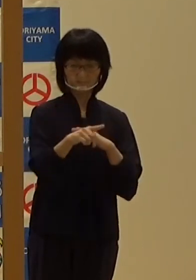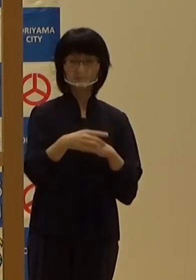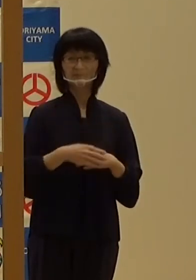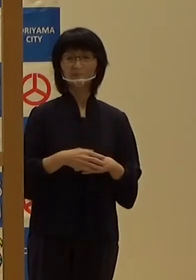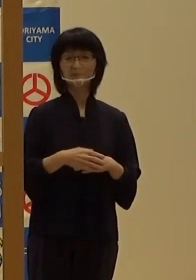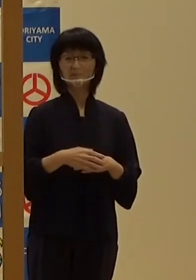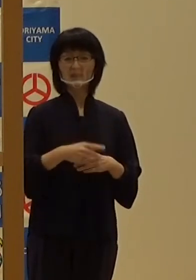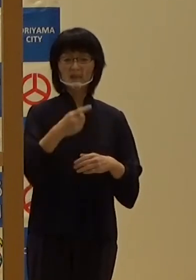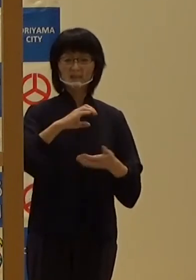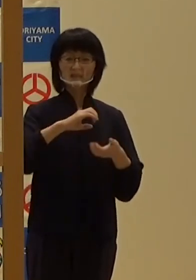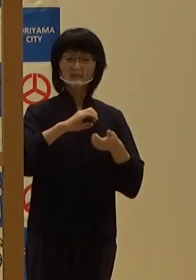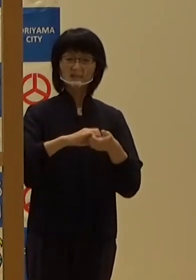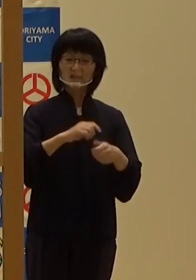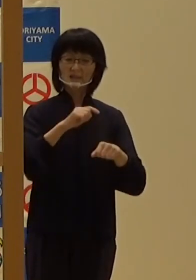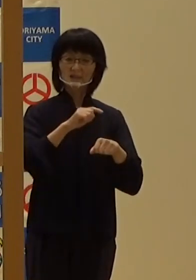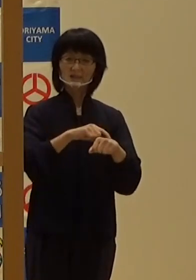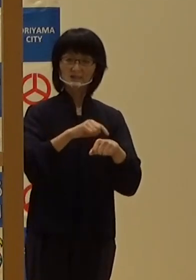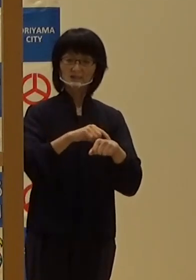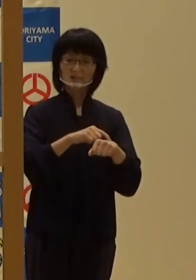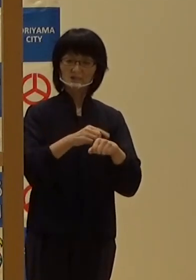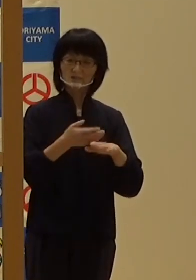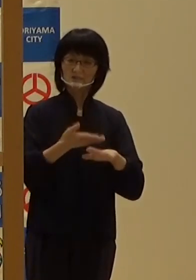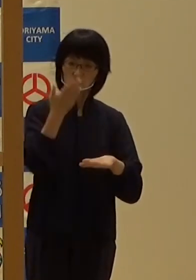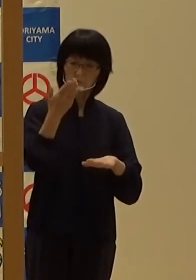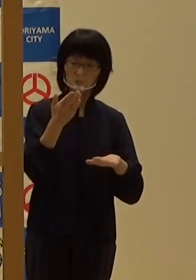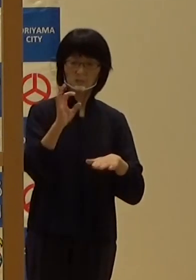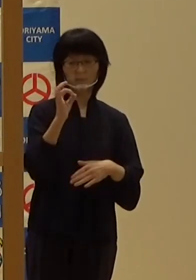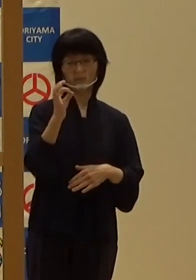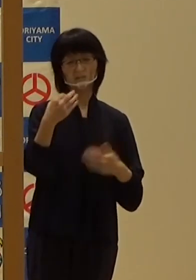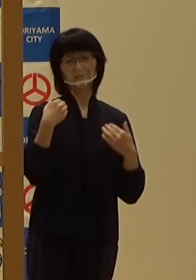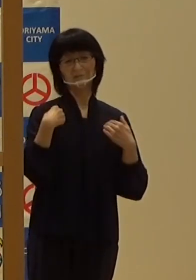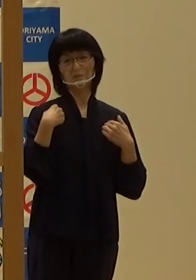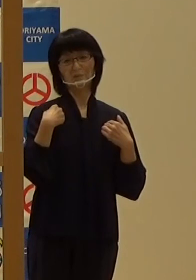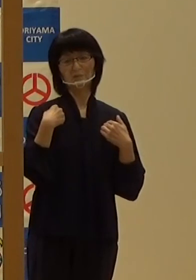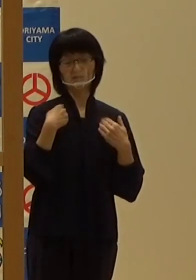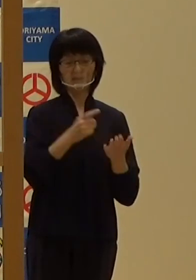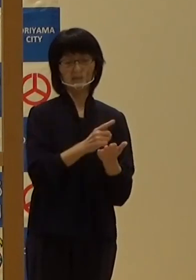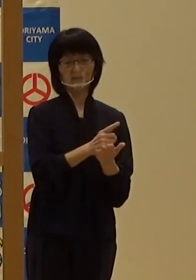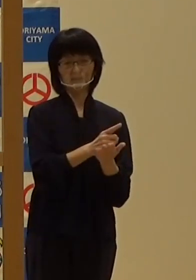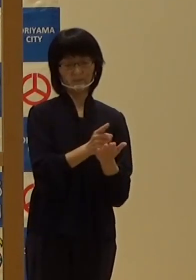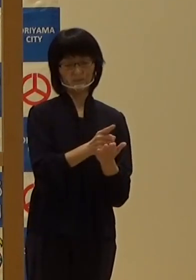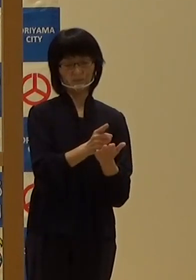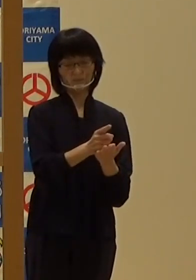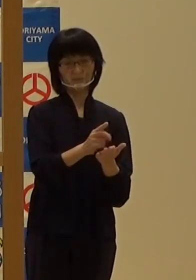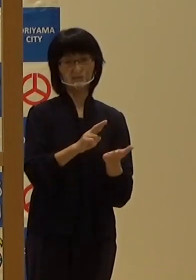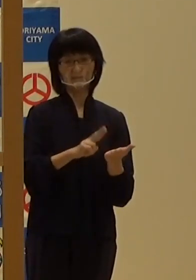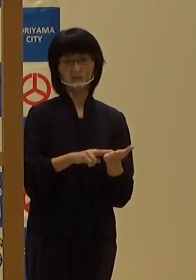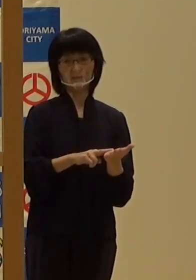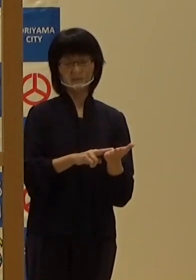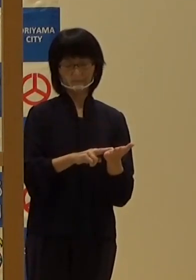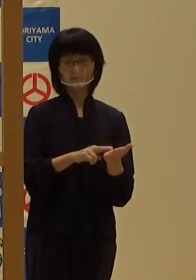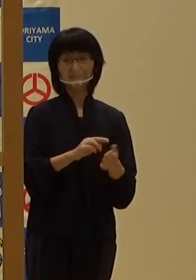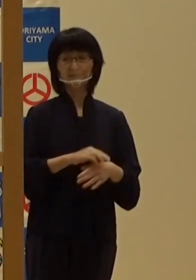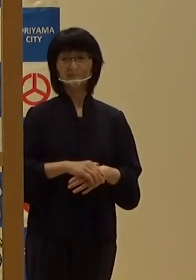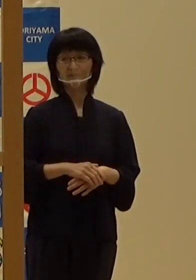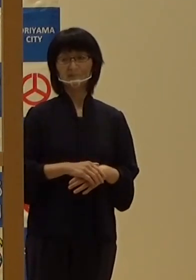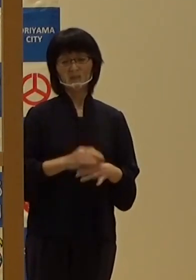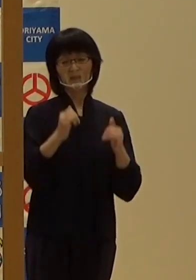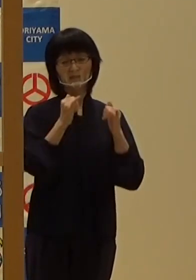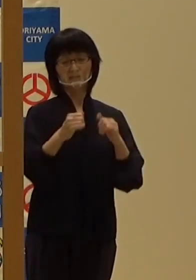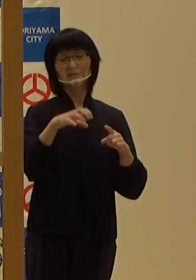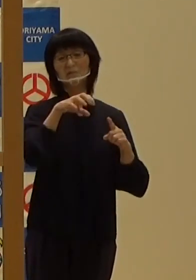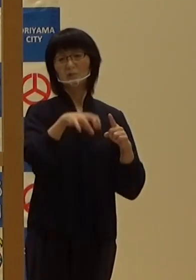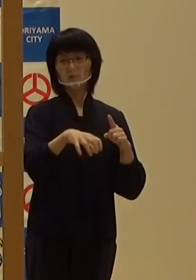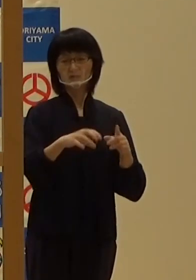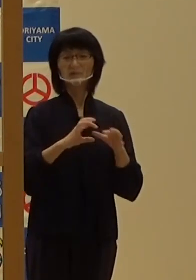定時間以上は有料化ということで方針出しておりますので、そうしたことも念頭にこの改正案につい